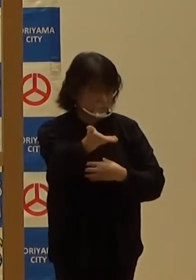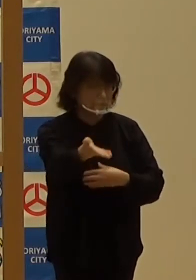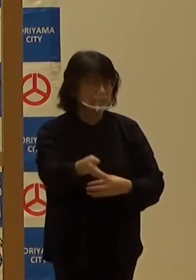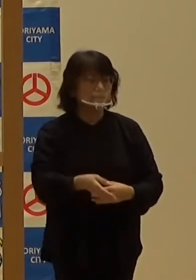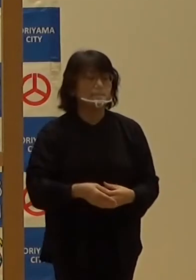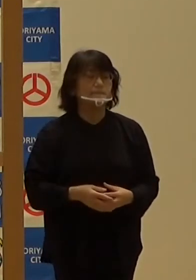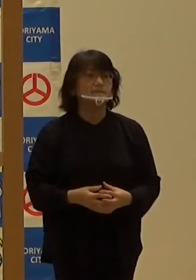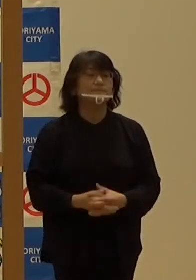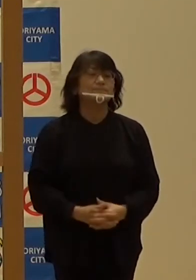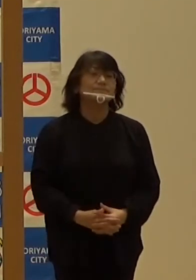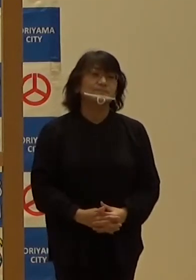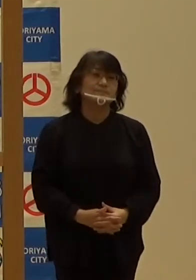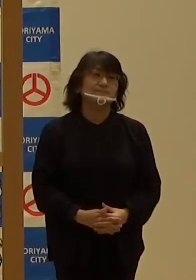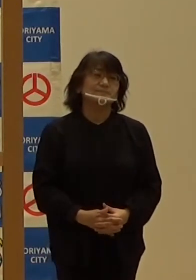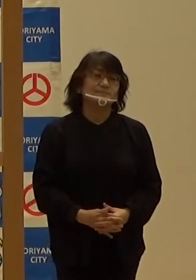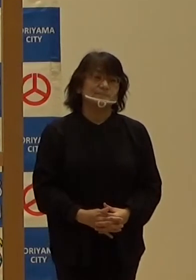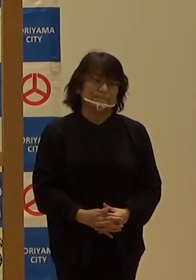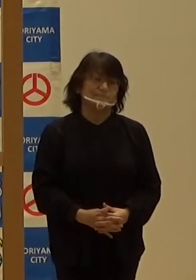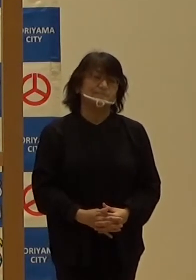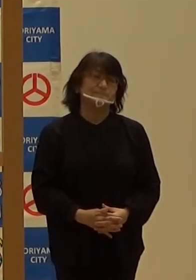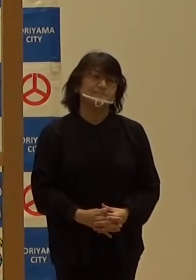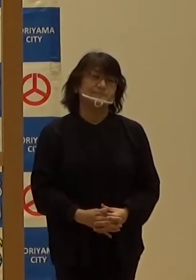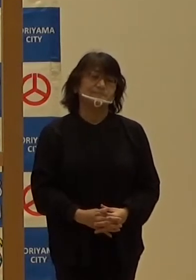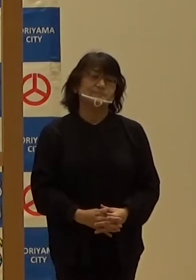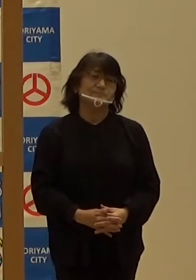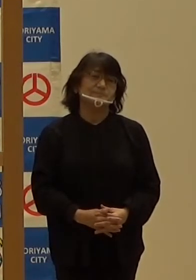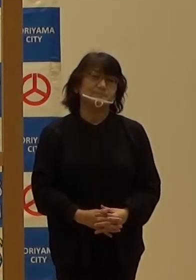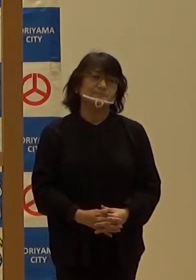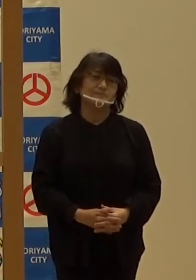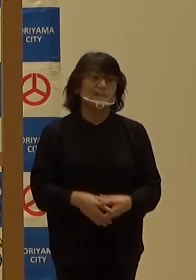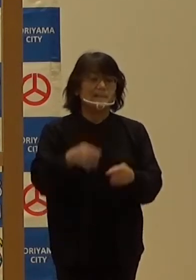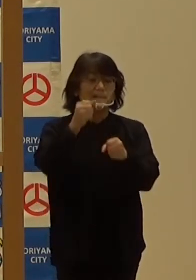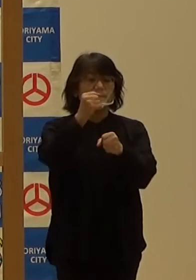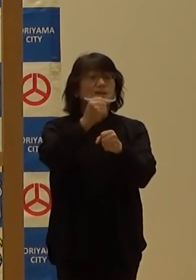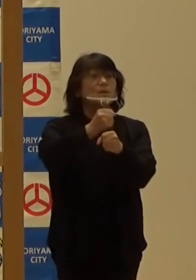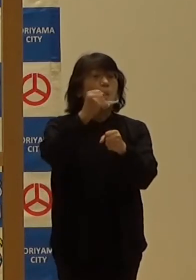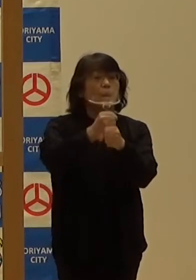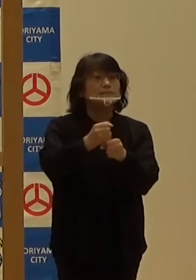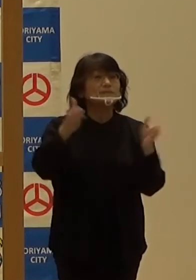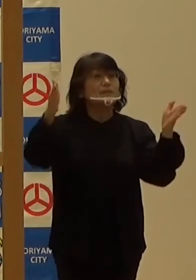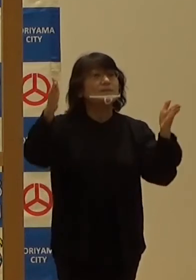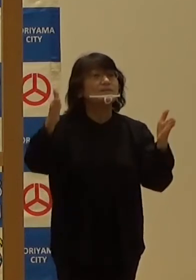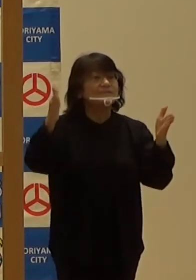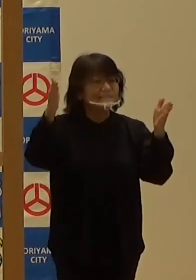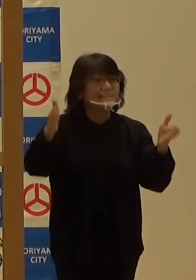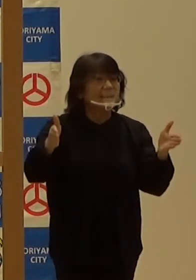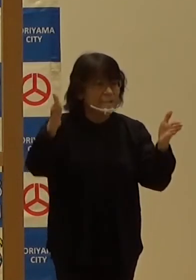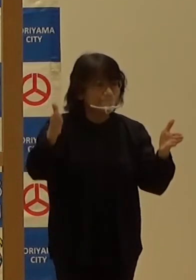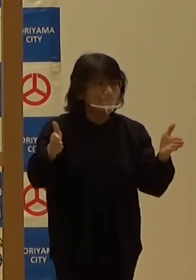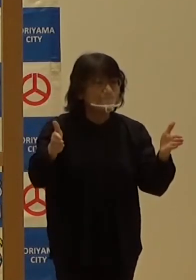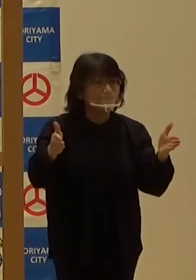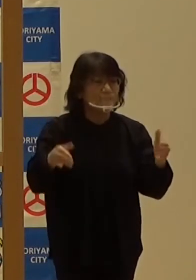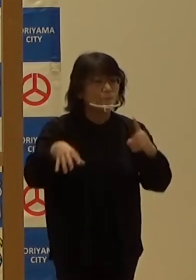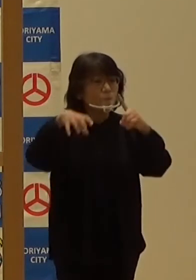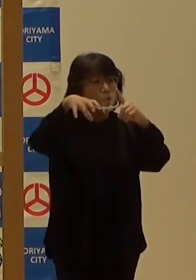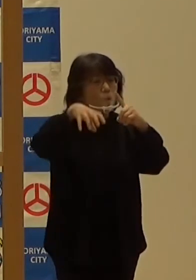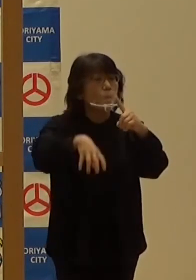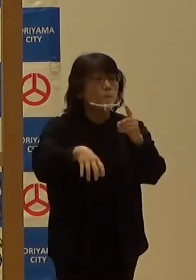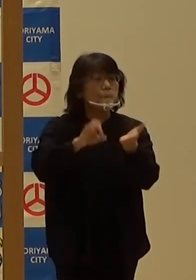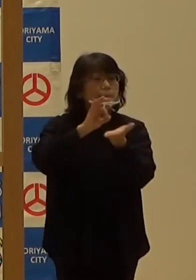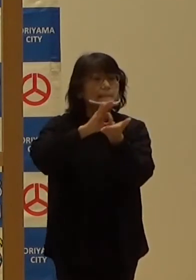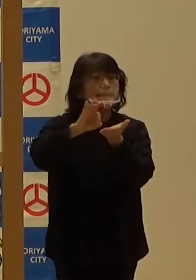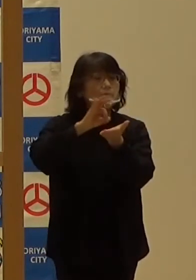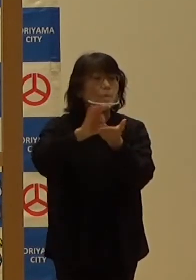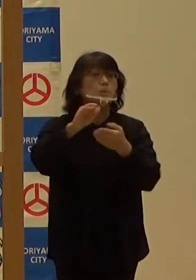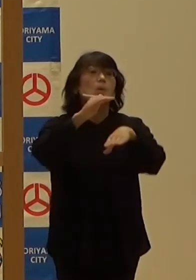か。 はい、工事期間におきましての、まあ、公園利用の状況でございますけれども、